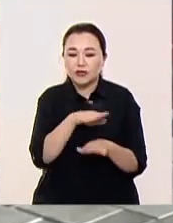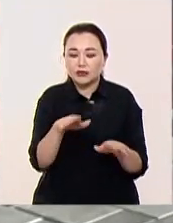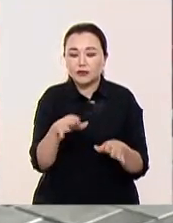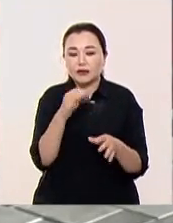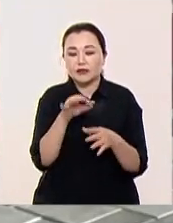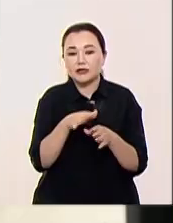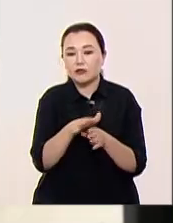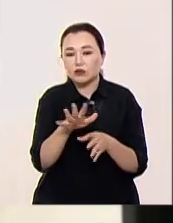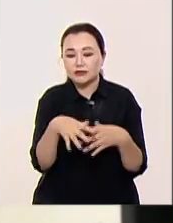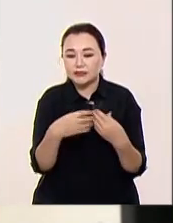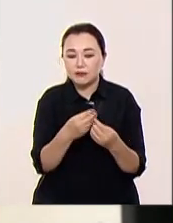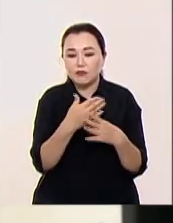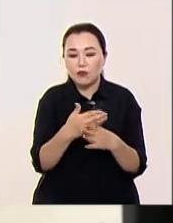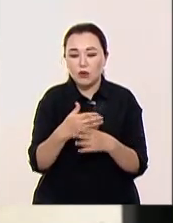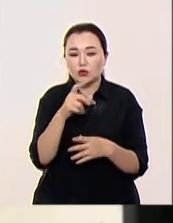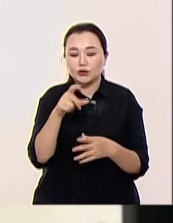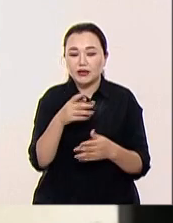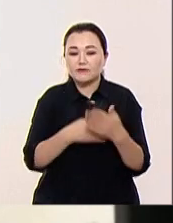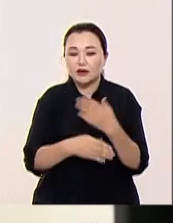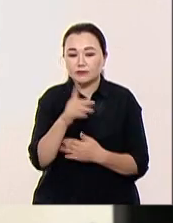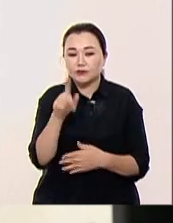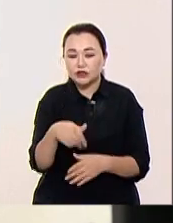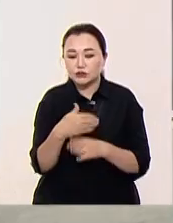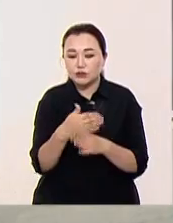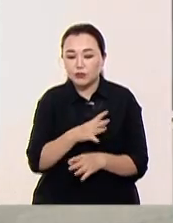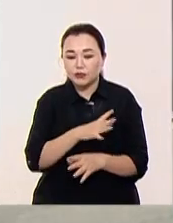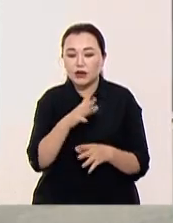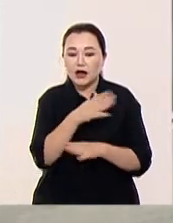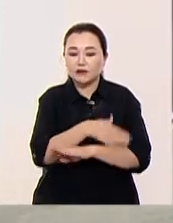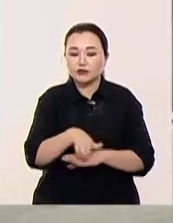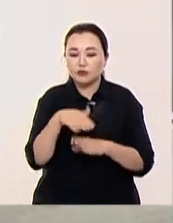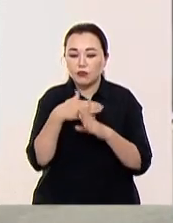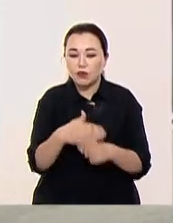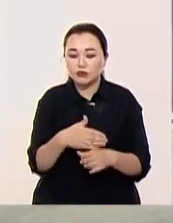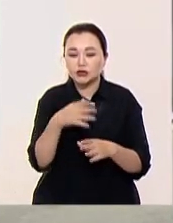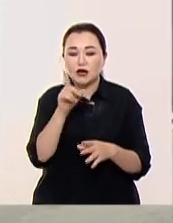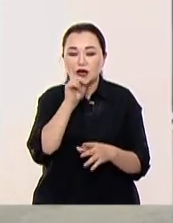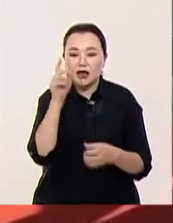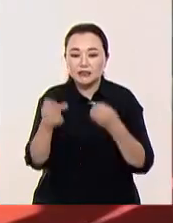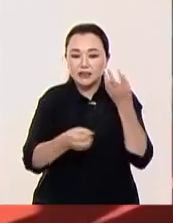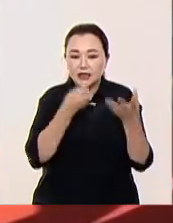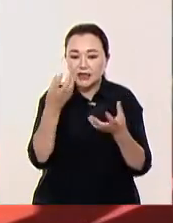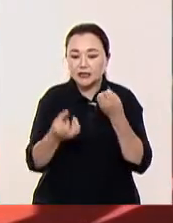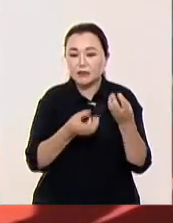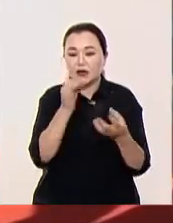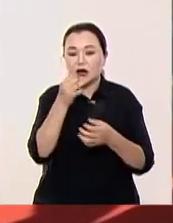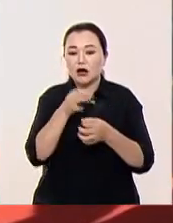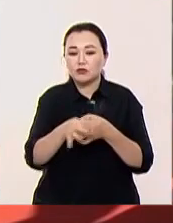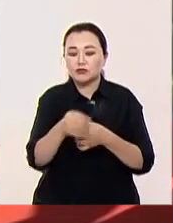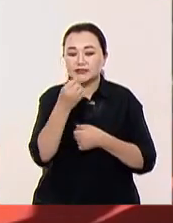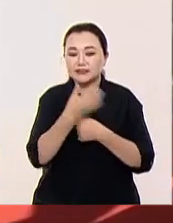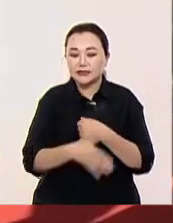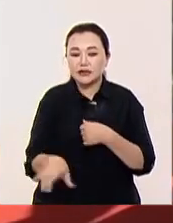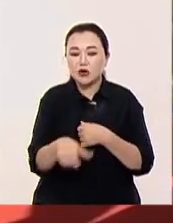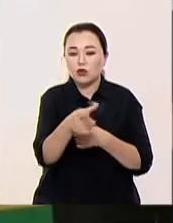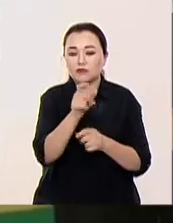неполным семьям, людям с инвалидностью. Филиал оказывает адресную помощь, занимается озеленением областного центра. А в рамках акции «Дорога